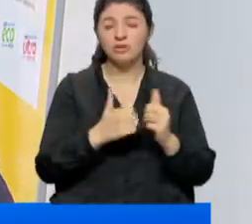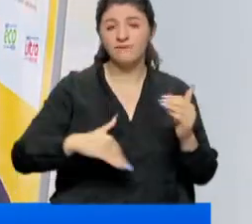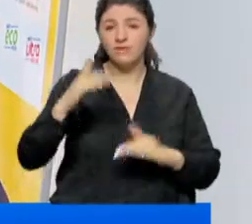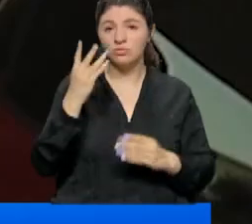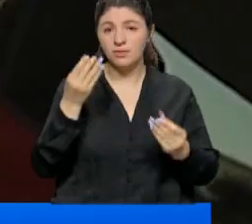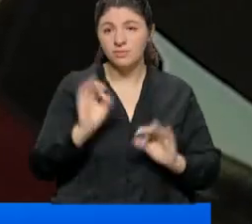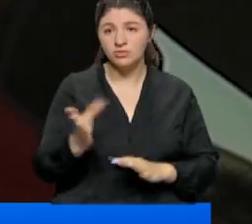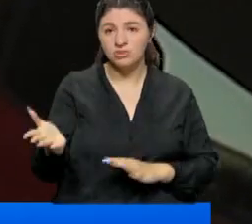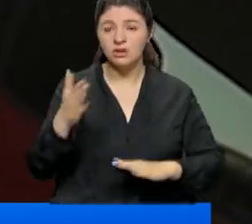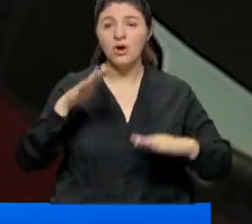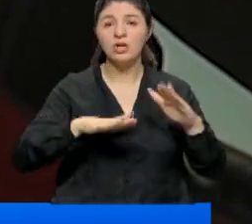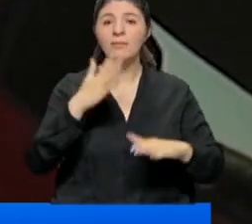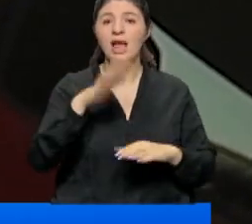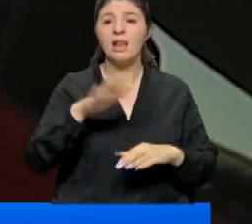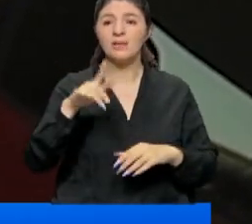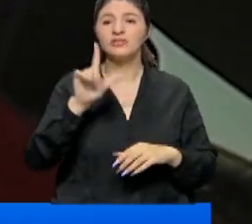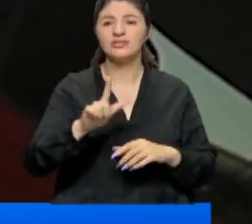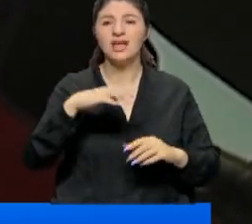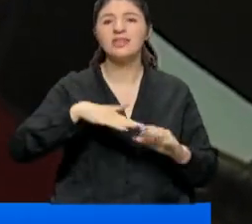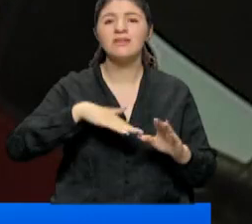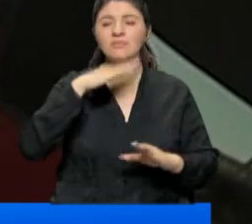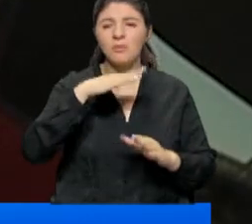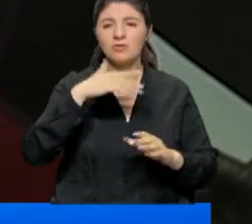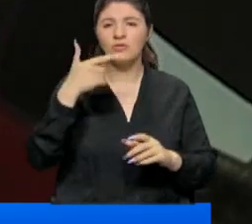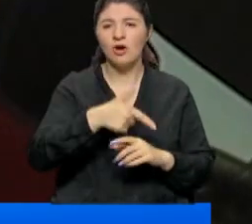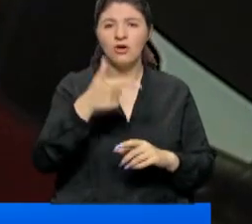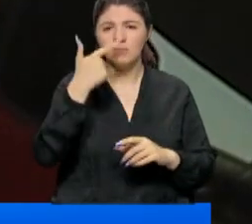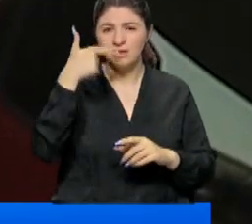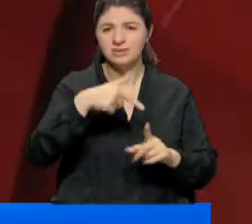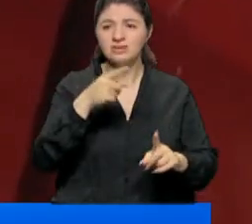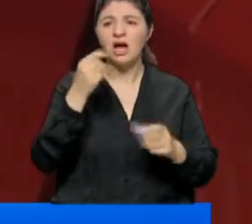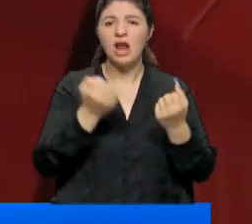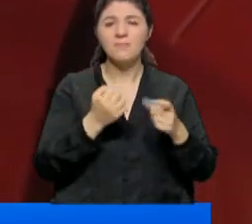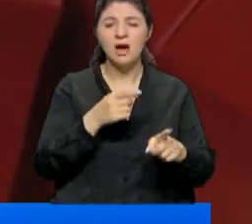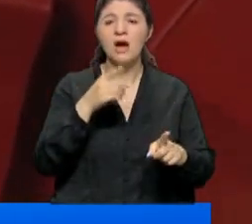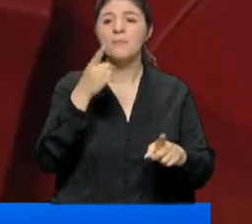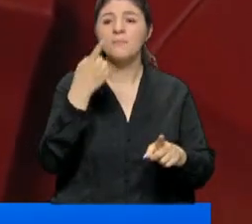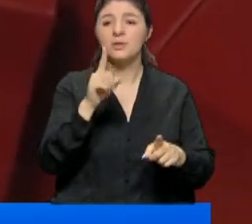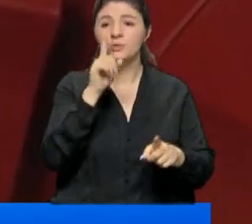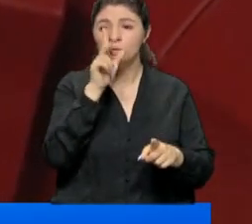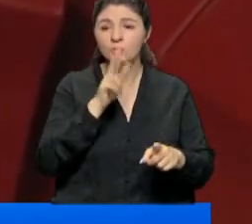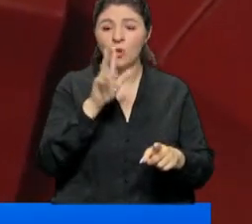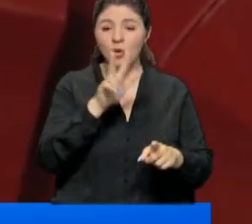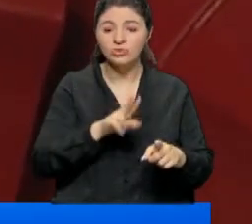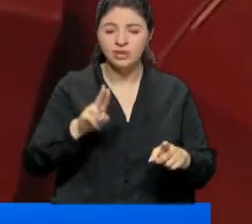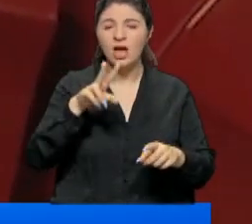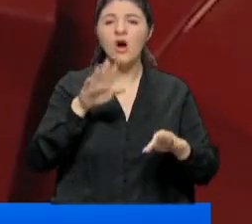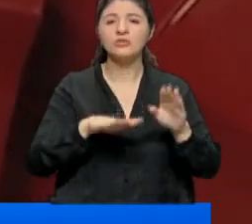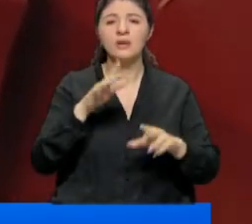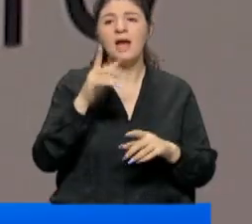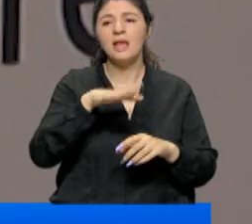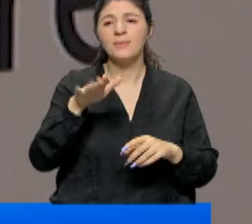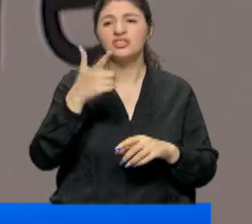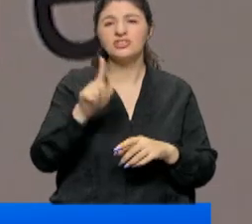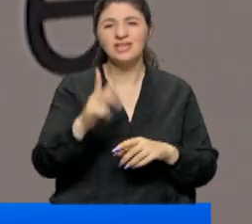katından fazla çıkmaya başladı Ortalama 55 litrelik depoya sahip benzinli Bir aracın deposu artık Allah bilir ya yine Ortalama